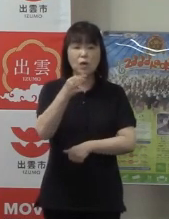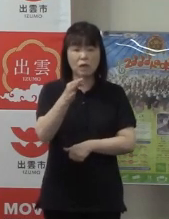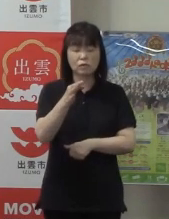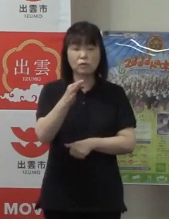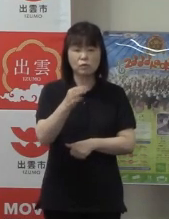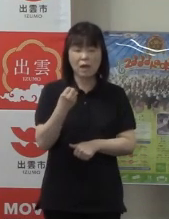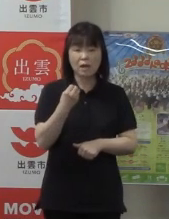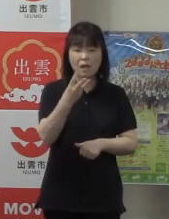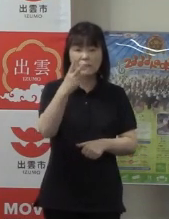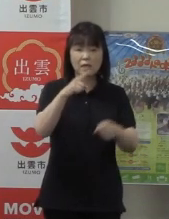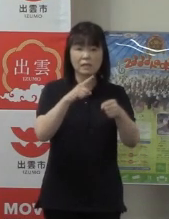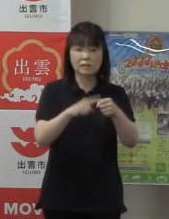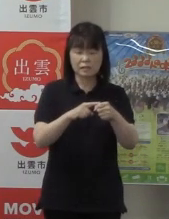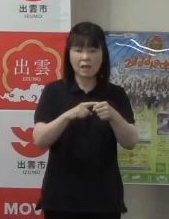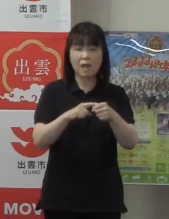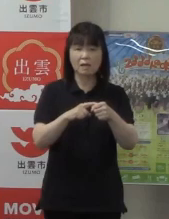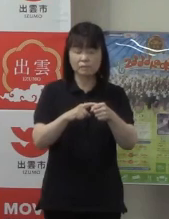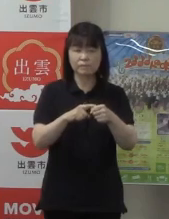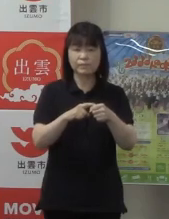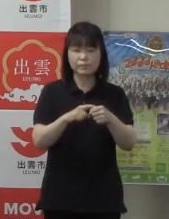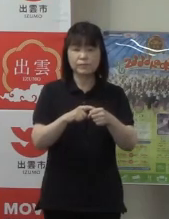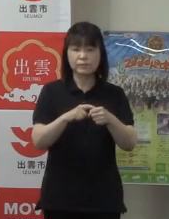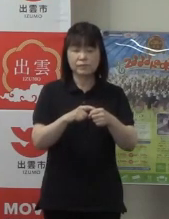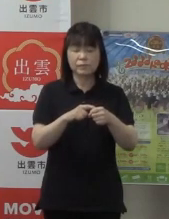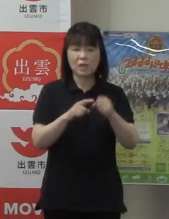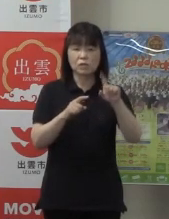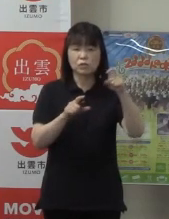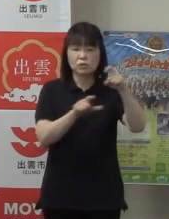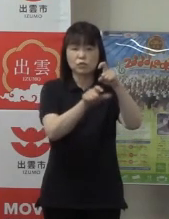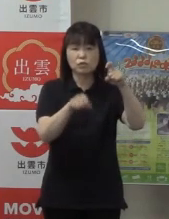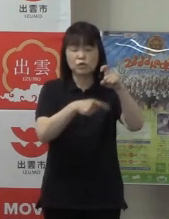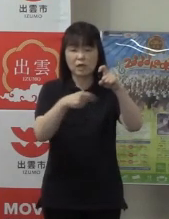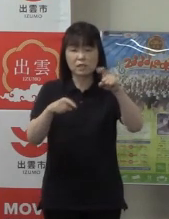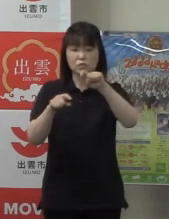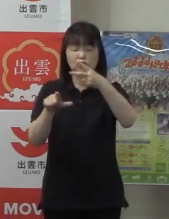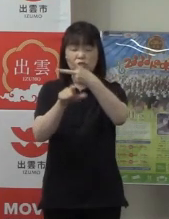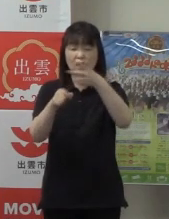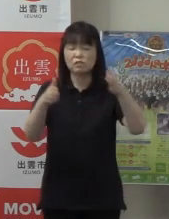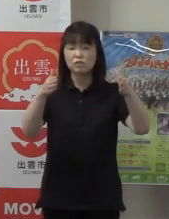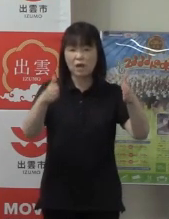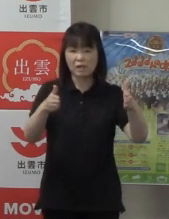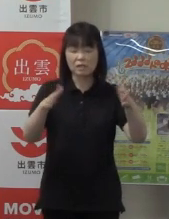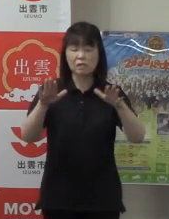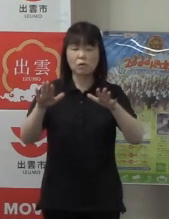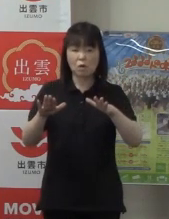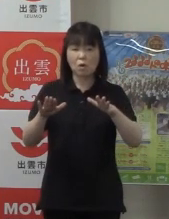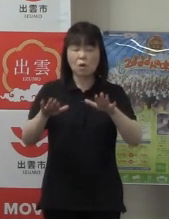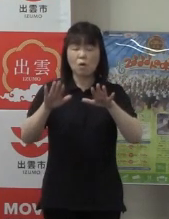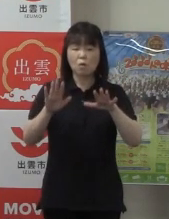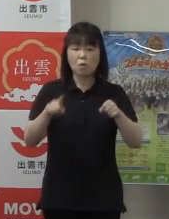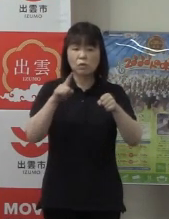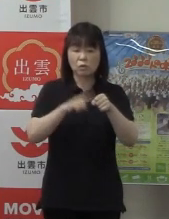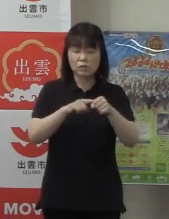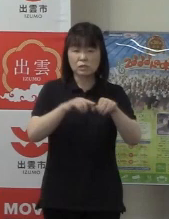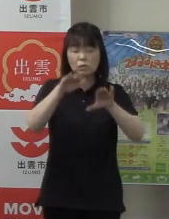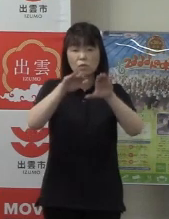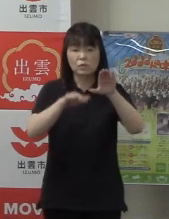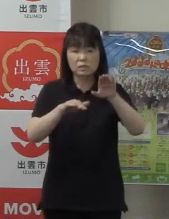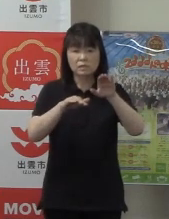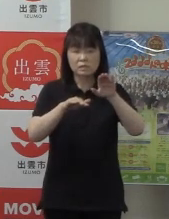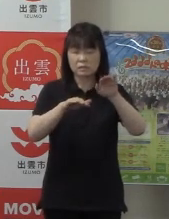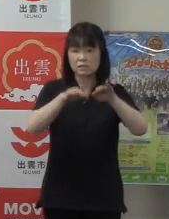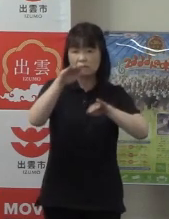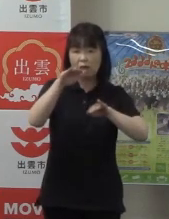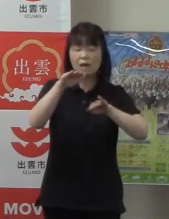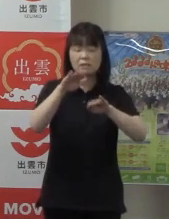月から12月期の価格を超えた部分の2分の1を基本に支援をいたします。配合飼料につきまし